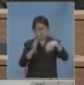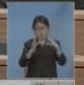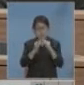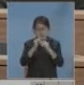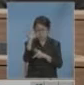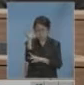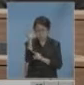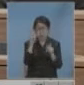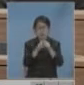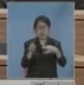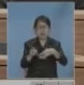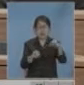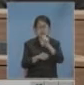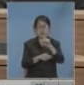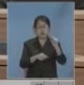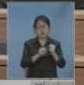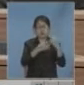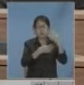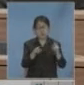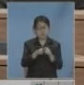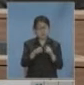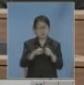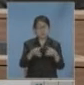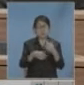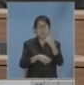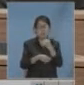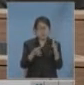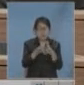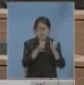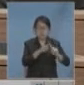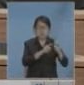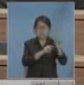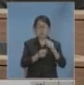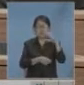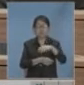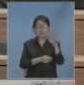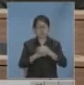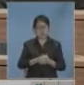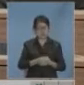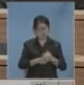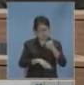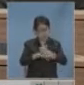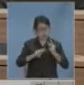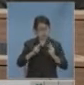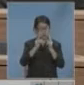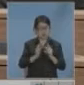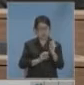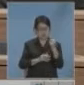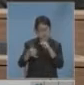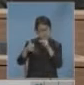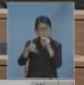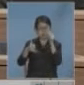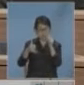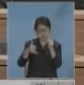คงของมนุษย์ชื่อกระทรวงนี้มันชัดเจนนะครับว่าต้องพัฒนาตนเองครับท่านรัฐมนตรีมาใหม่นี่ก็ดีนะครับผมคิดว่า